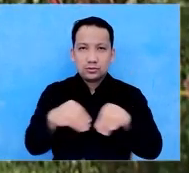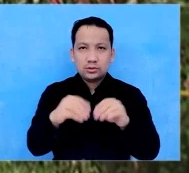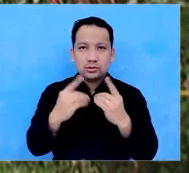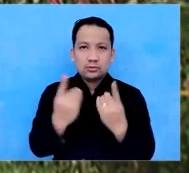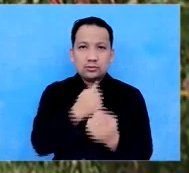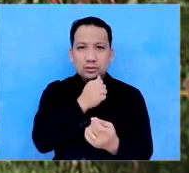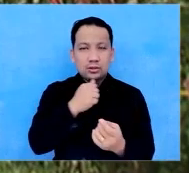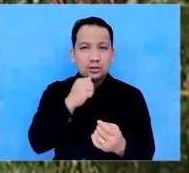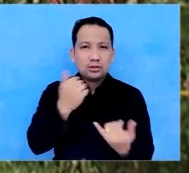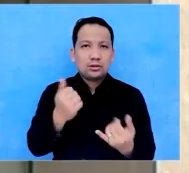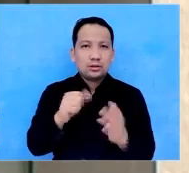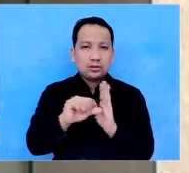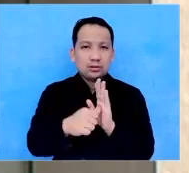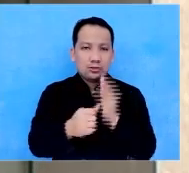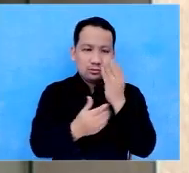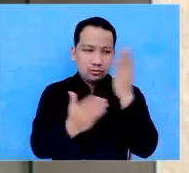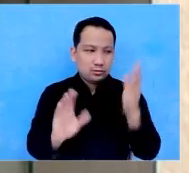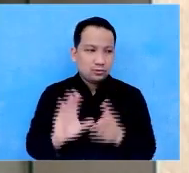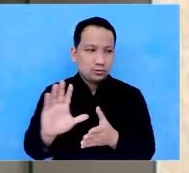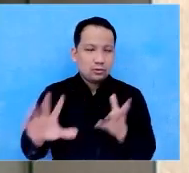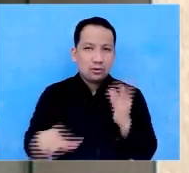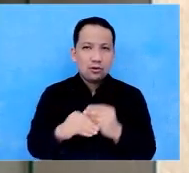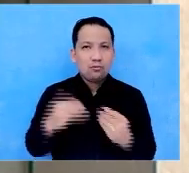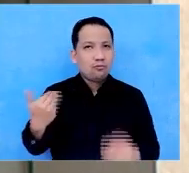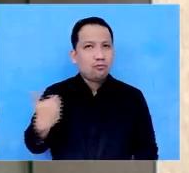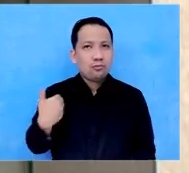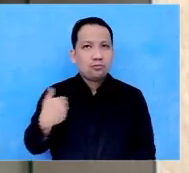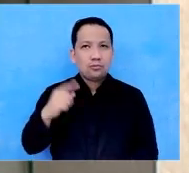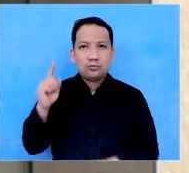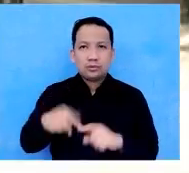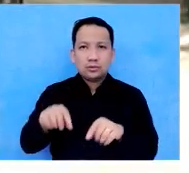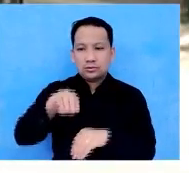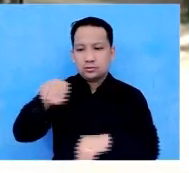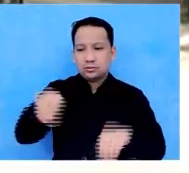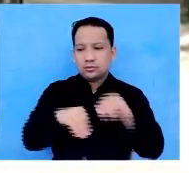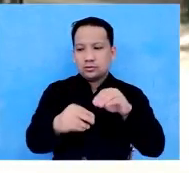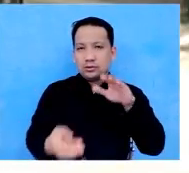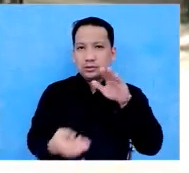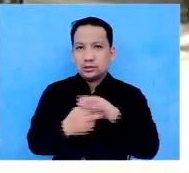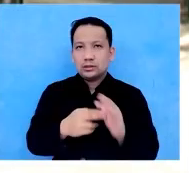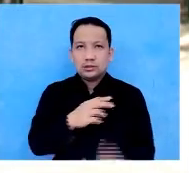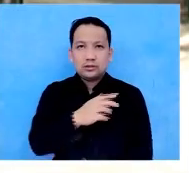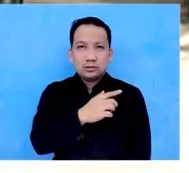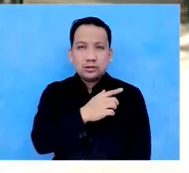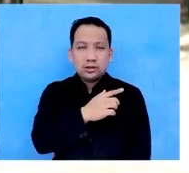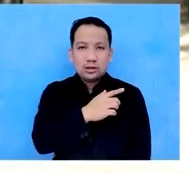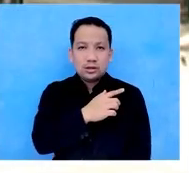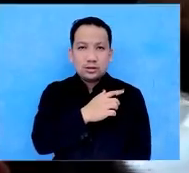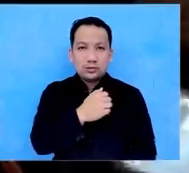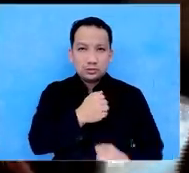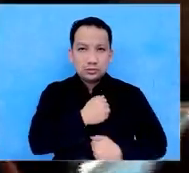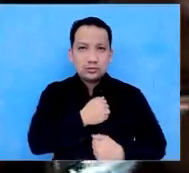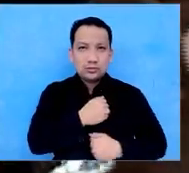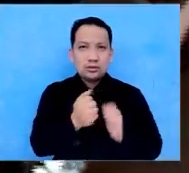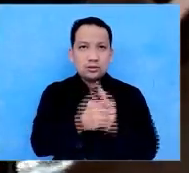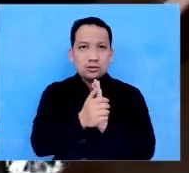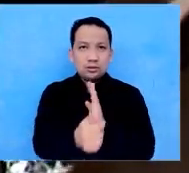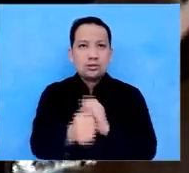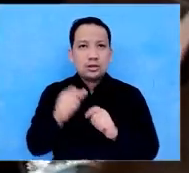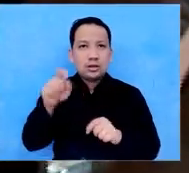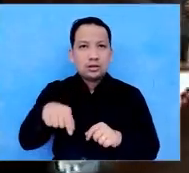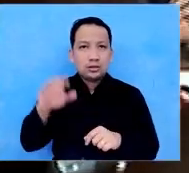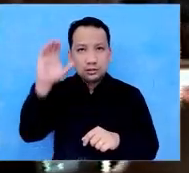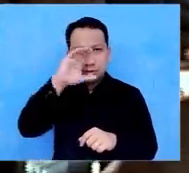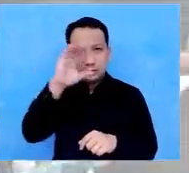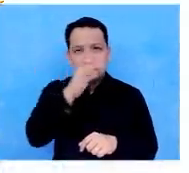Sa ngayon, giit ni PBBM, wala siyang balak magtalaga ng retired military officer dahil expert sa agrikultura ang